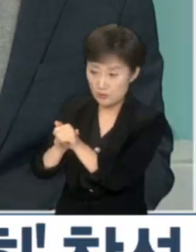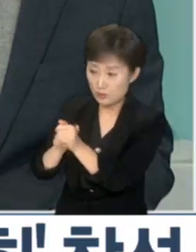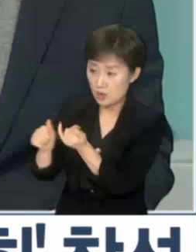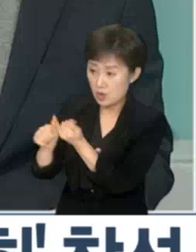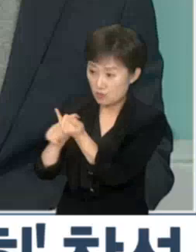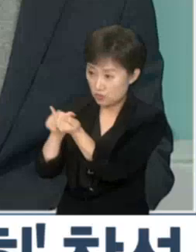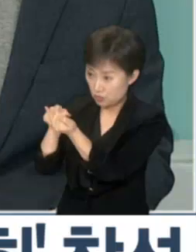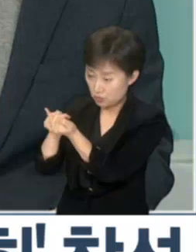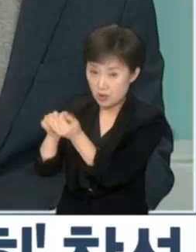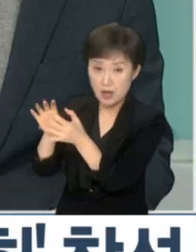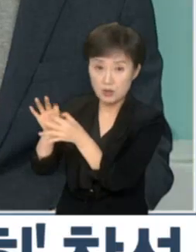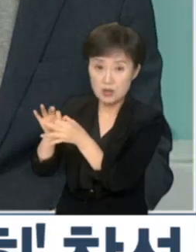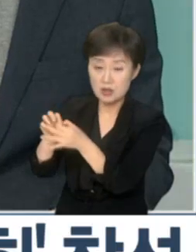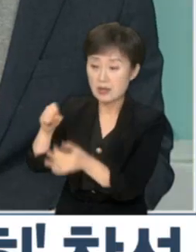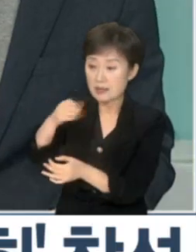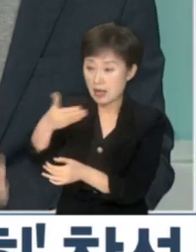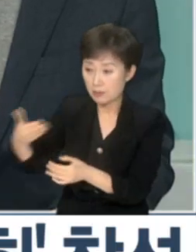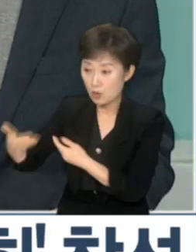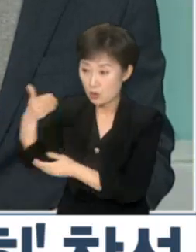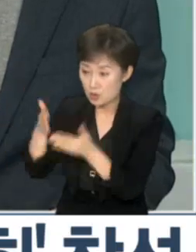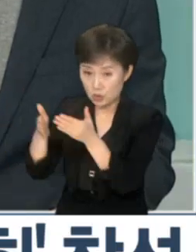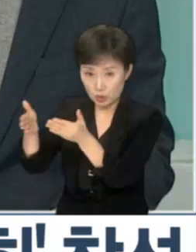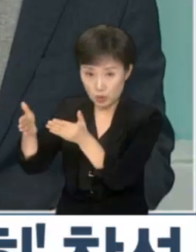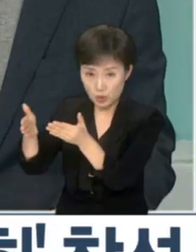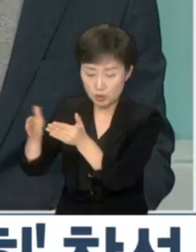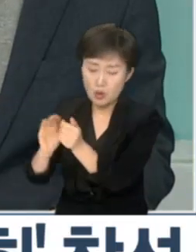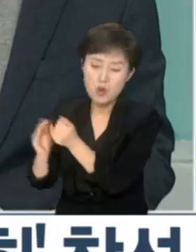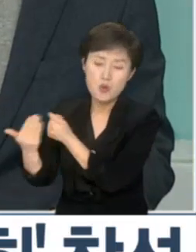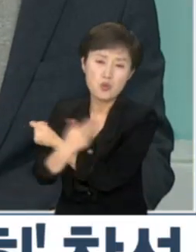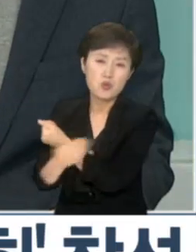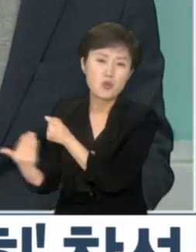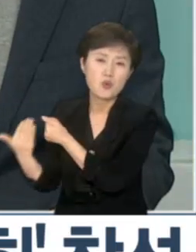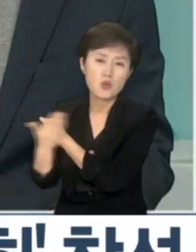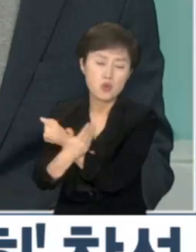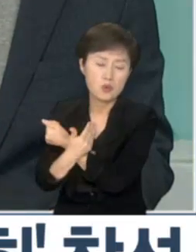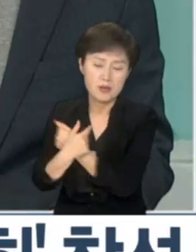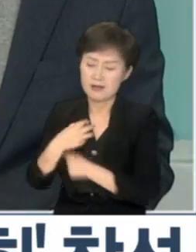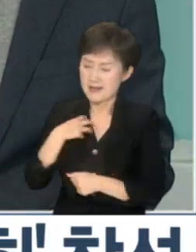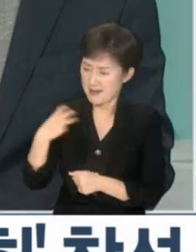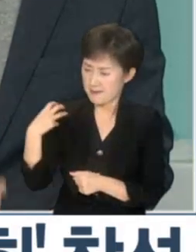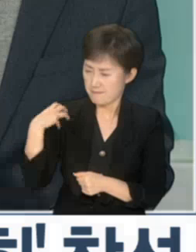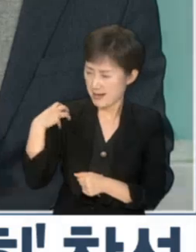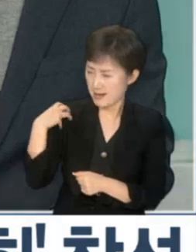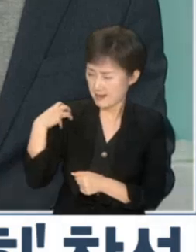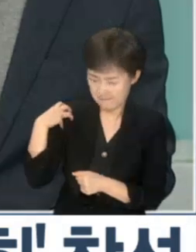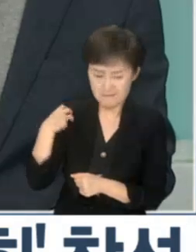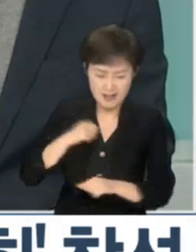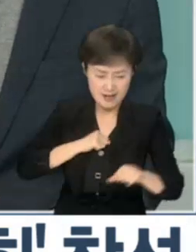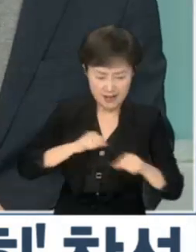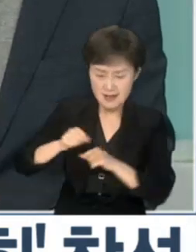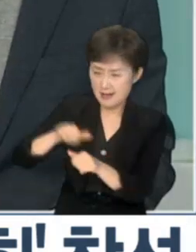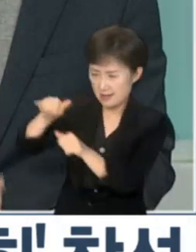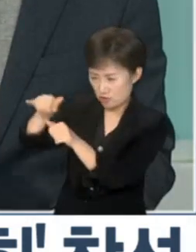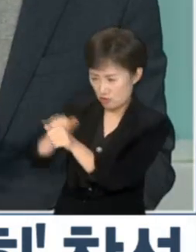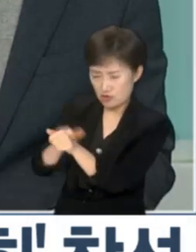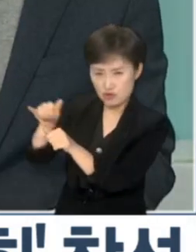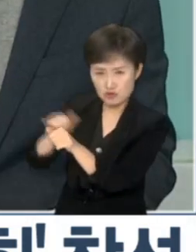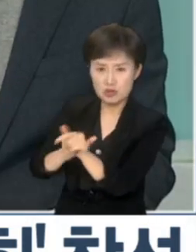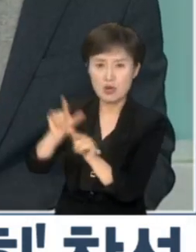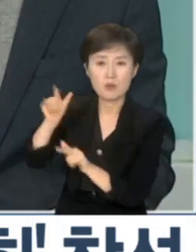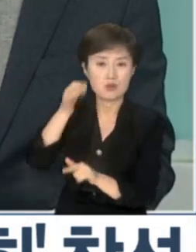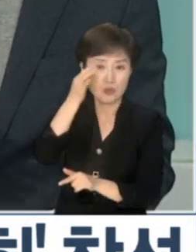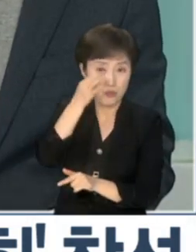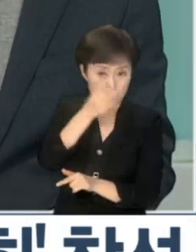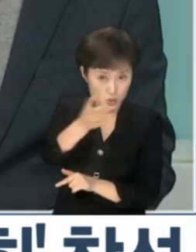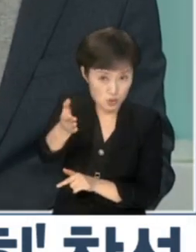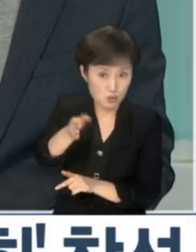일가의 양평 고속도로 의혹 관련해서도 각종 의혹이 지금 일도 해소되지 않고 있거든요. 그거에 대해서 뭐 백지화를 선언하고 그